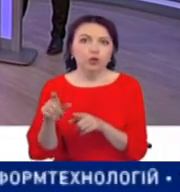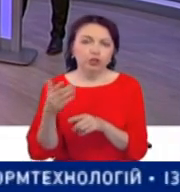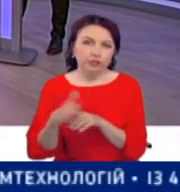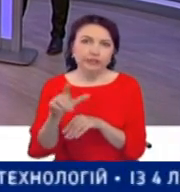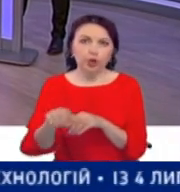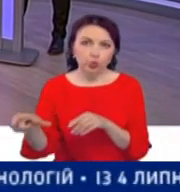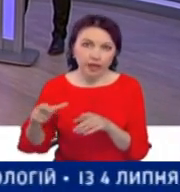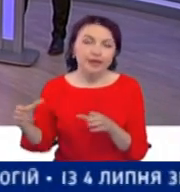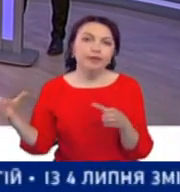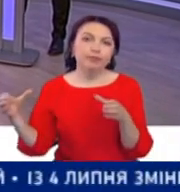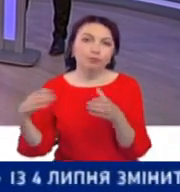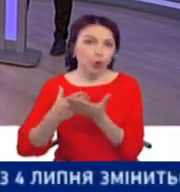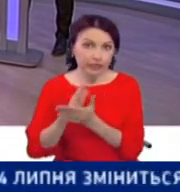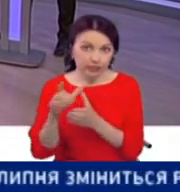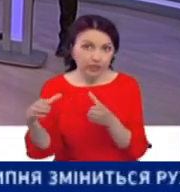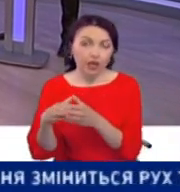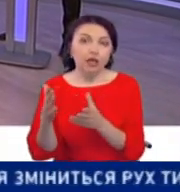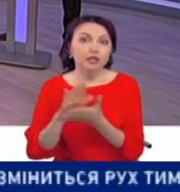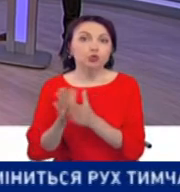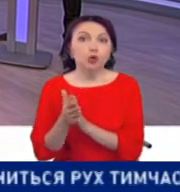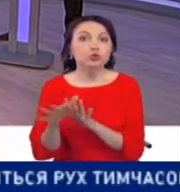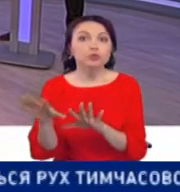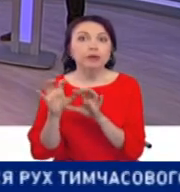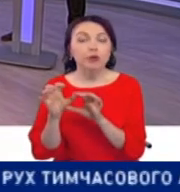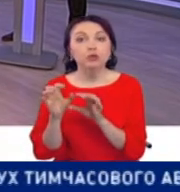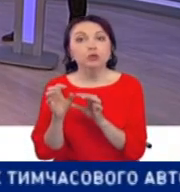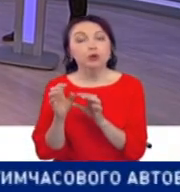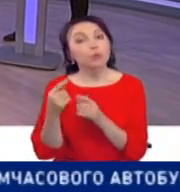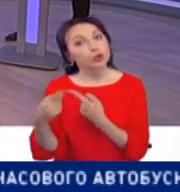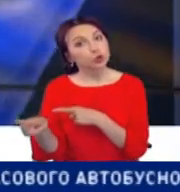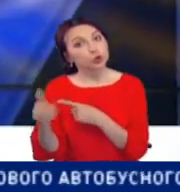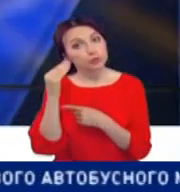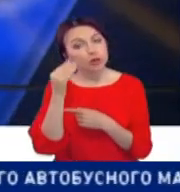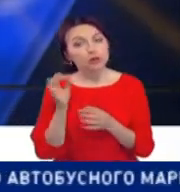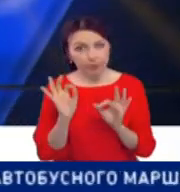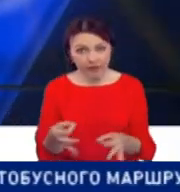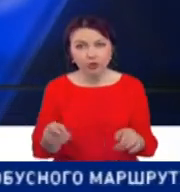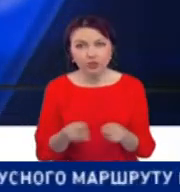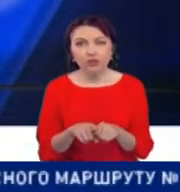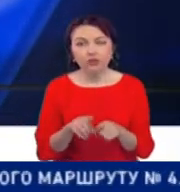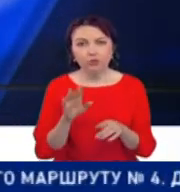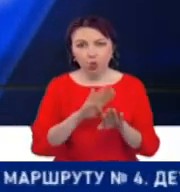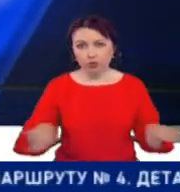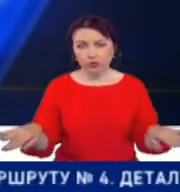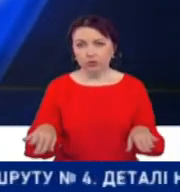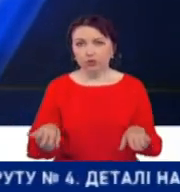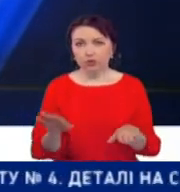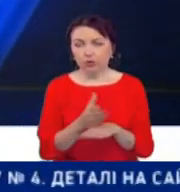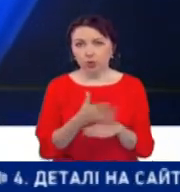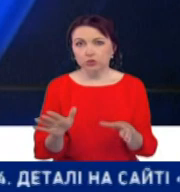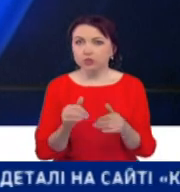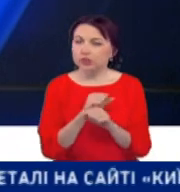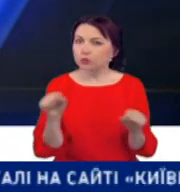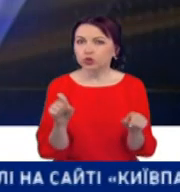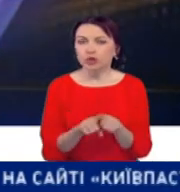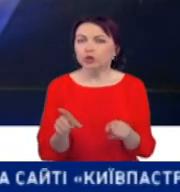частина людей, знову ж таки політиків, які ситуацію сприймають по-іншому. Це правильно такий водорозділ? Чи все ж таки... Не можна